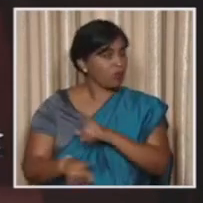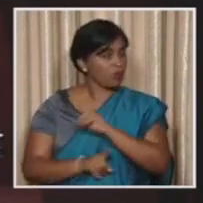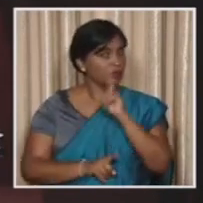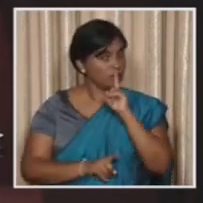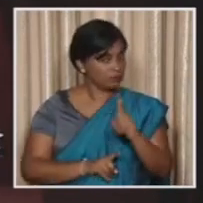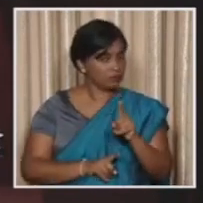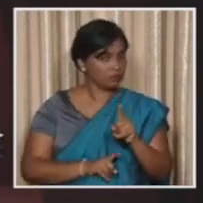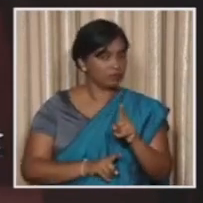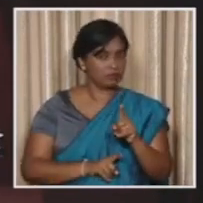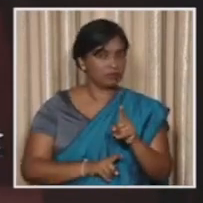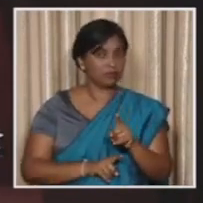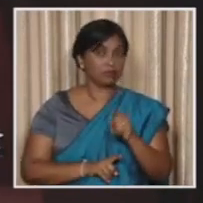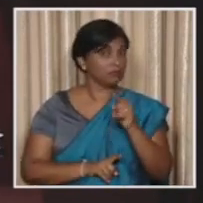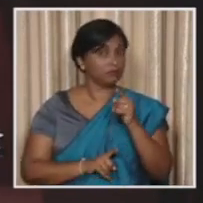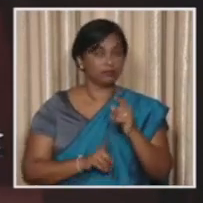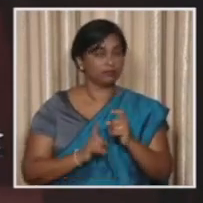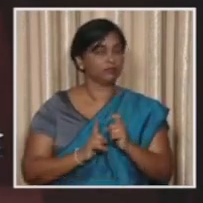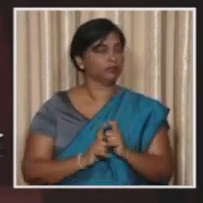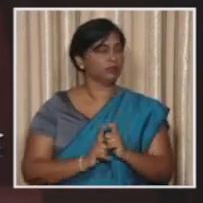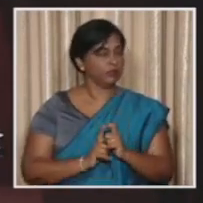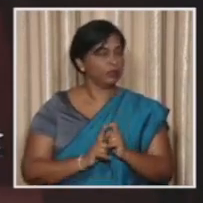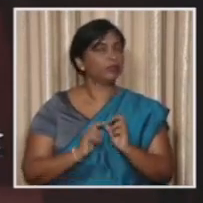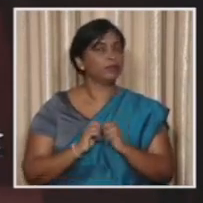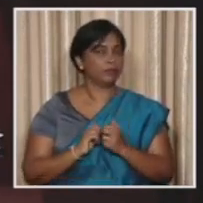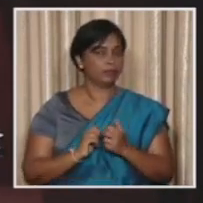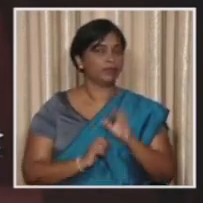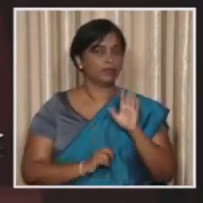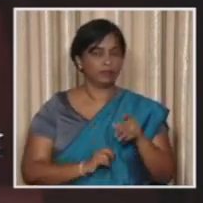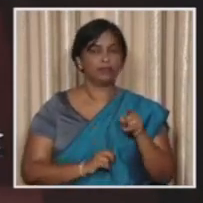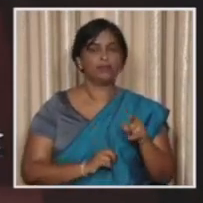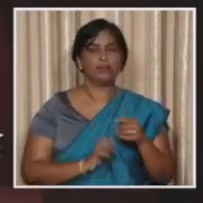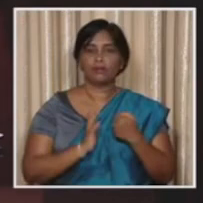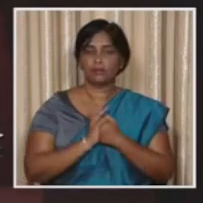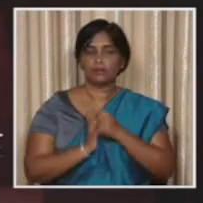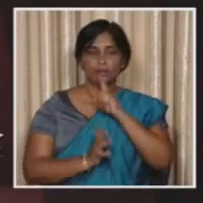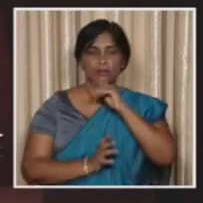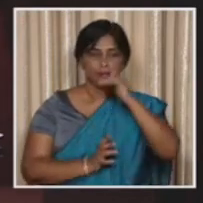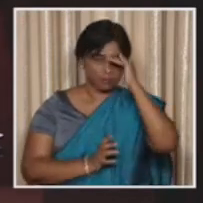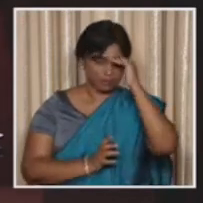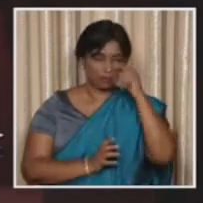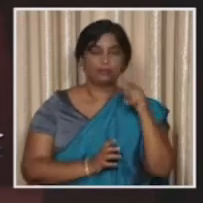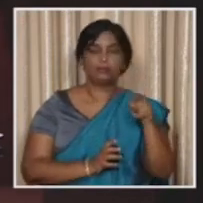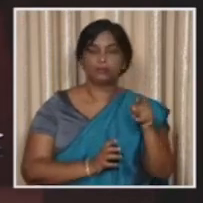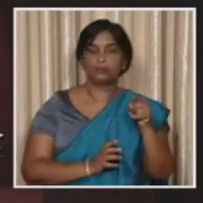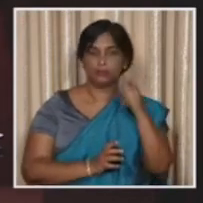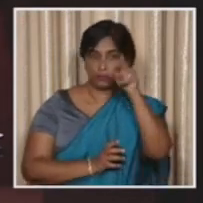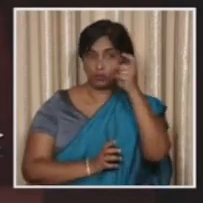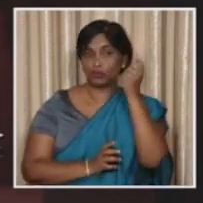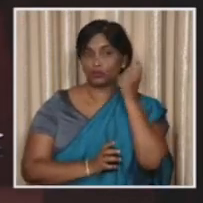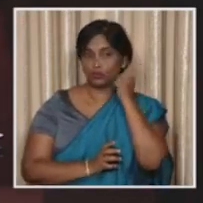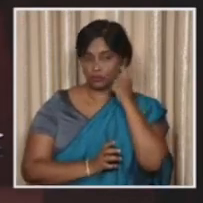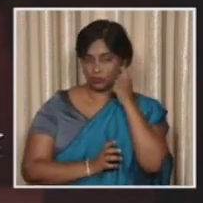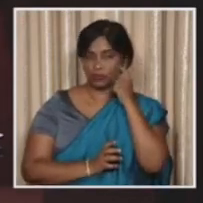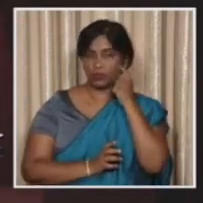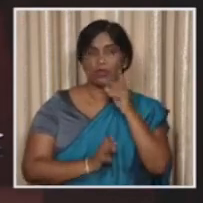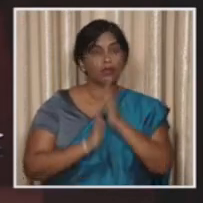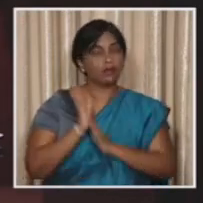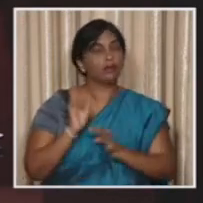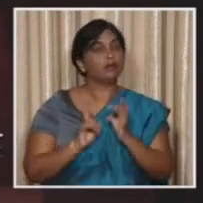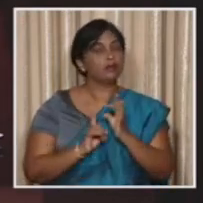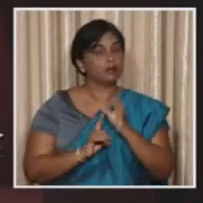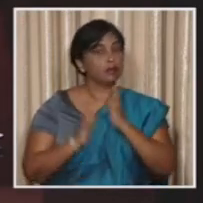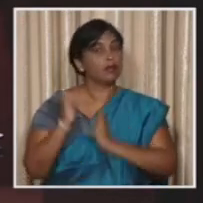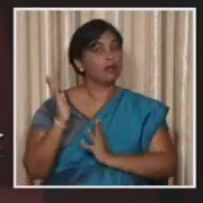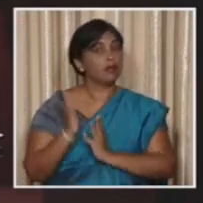ආකාරයට ඒක පිළිබඳව බරපතල ගැටලුවක් තිබෙනවා. දැන් ගරු කථානායකතුමනි ඔබතුමාම දන්නවා